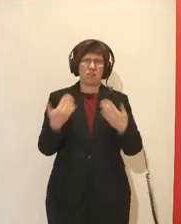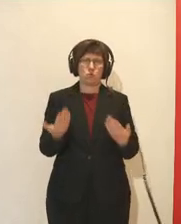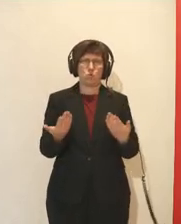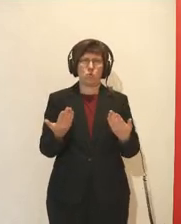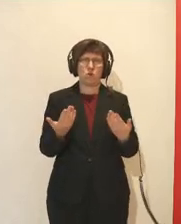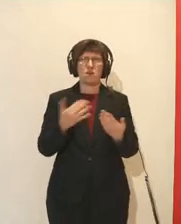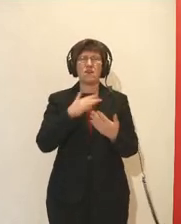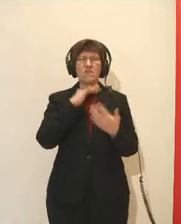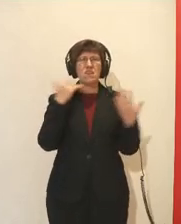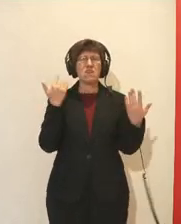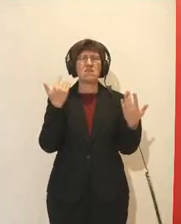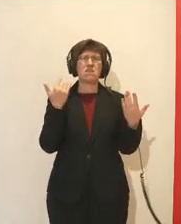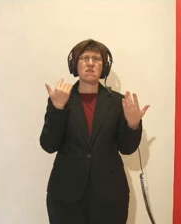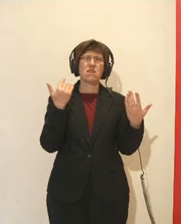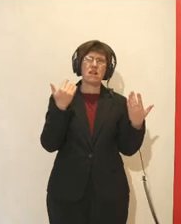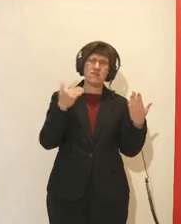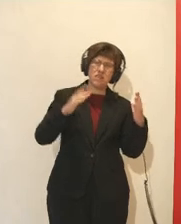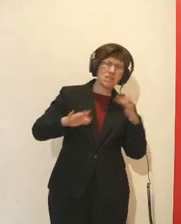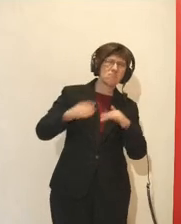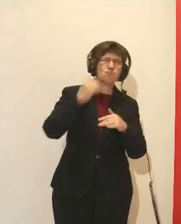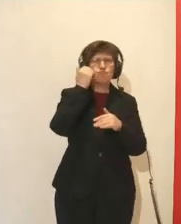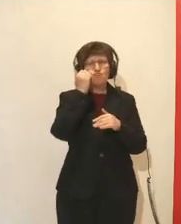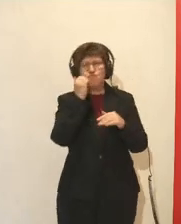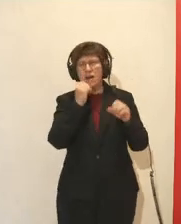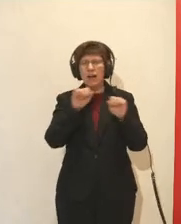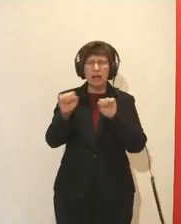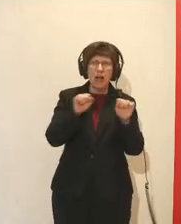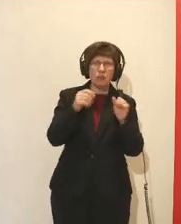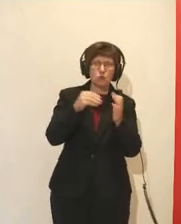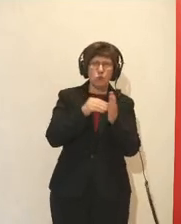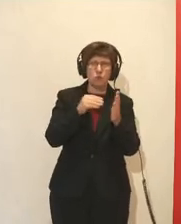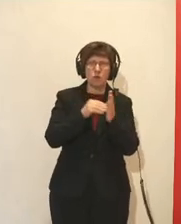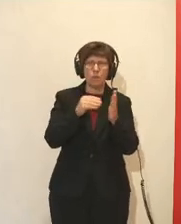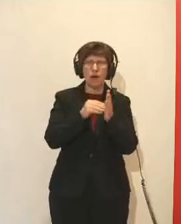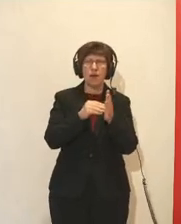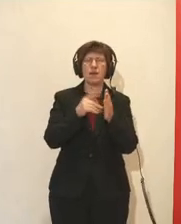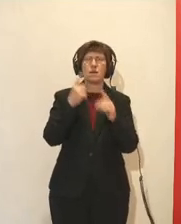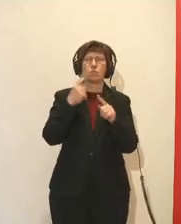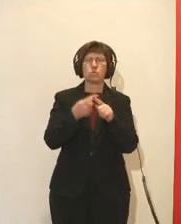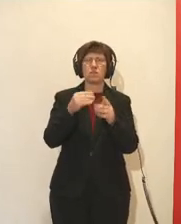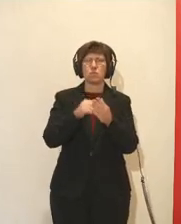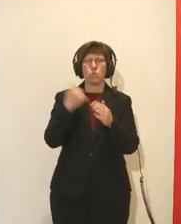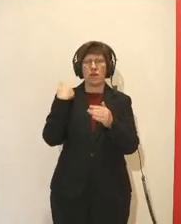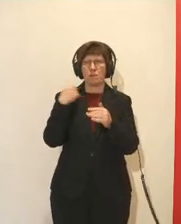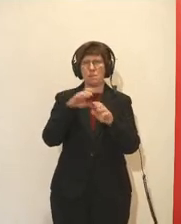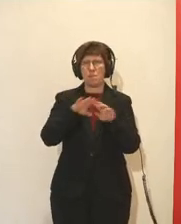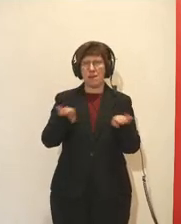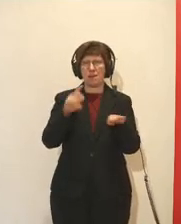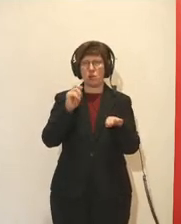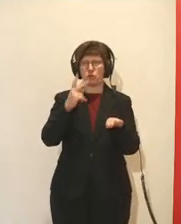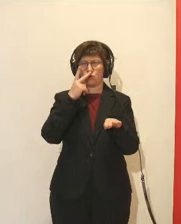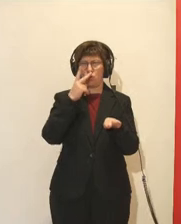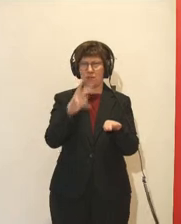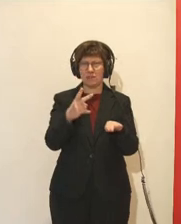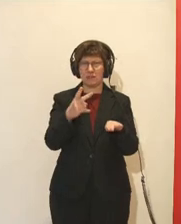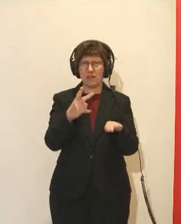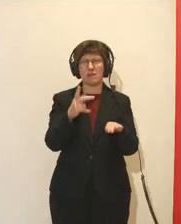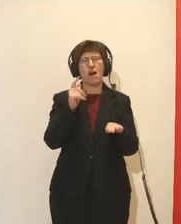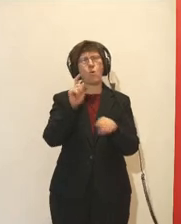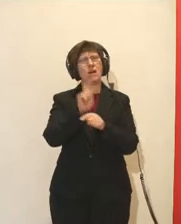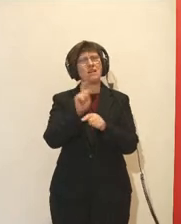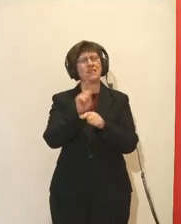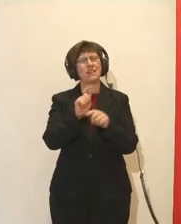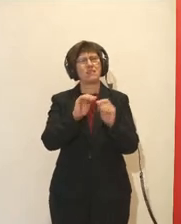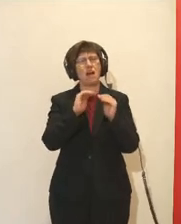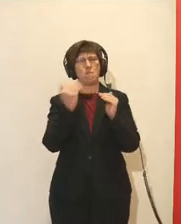dass da so viele auch liebe reaktionen dabei sind und wie es gerade auf dem panel jetzt auch schon hieß auch in den digitalen